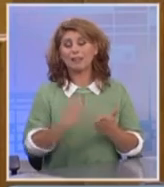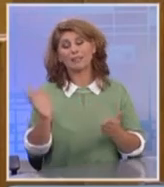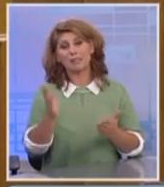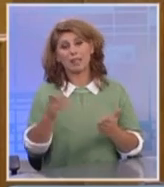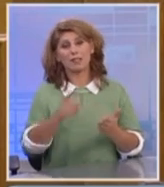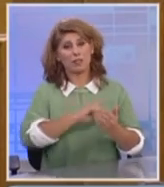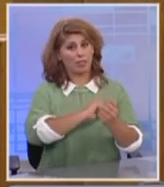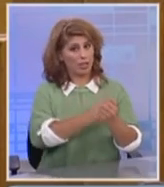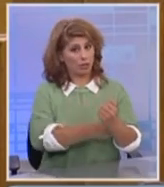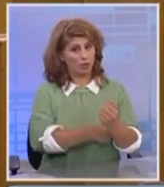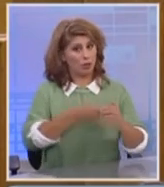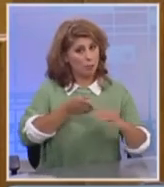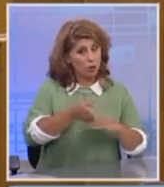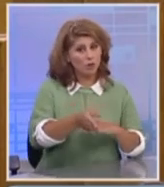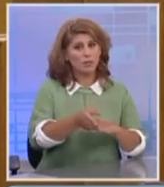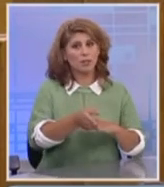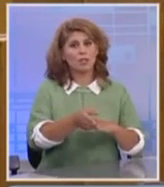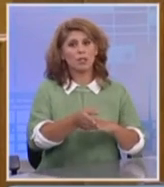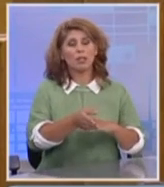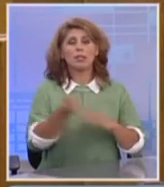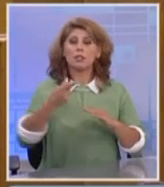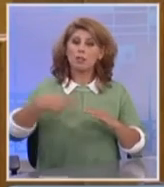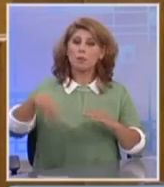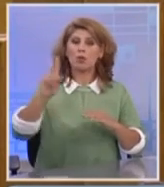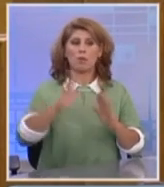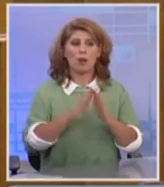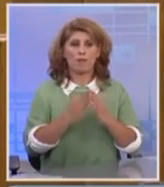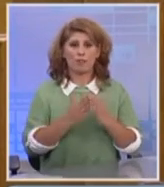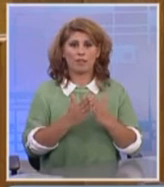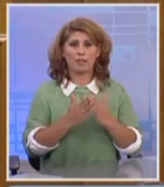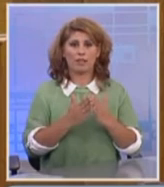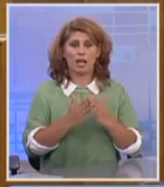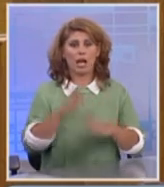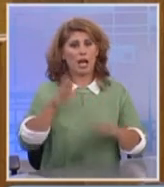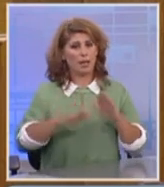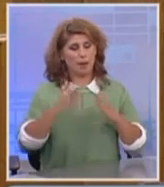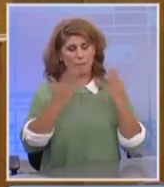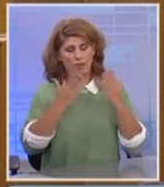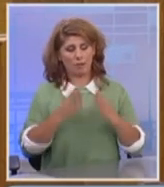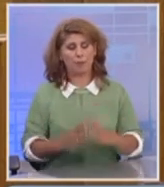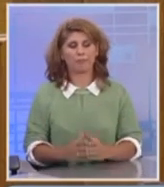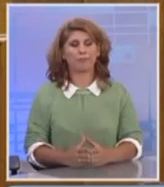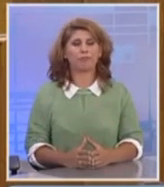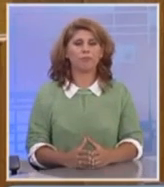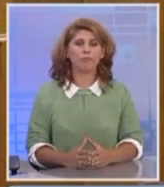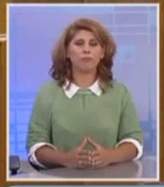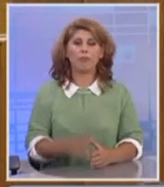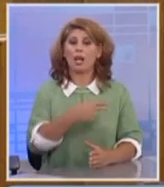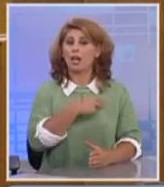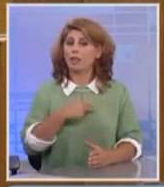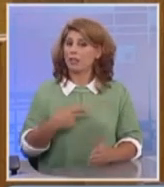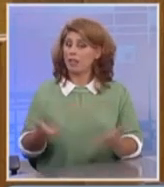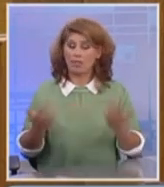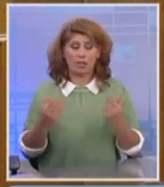της δυνατότητας πρόσβασης σε περισσότερα βιβλία αναμάθημα. Καθηγητές δεν υπάρχουν για